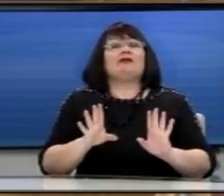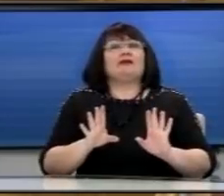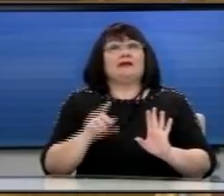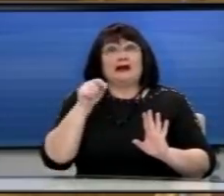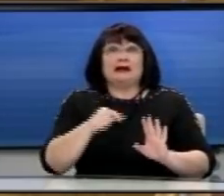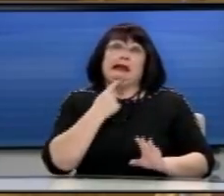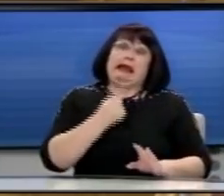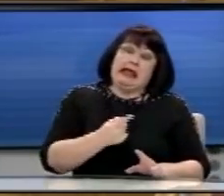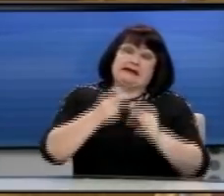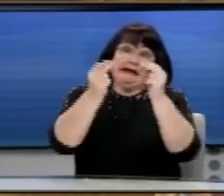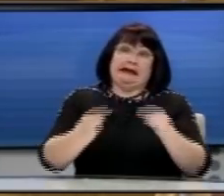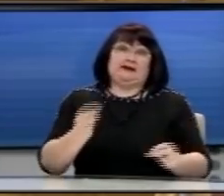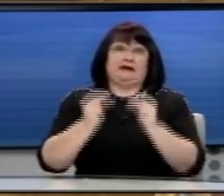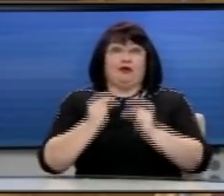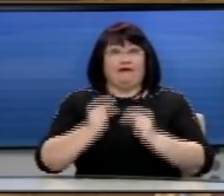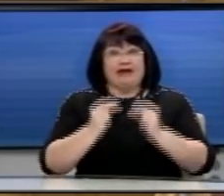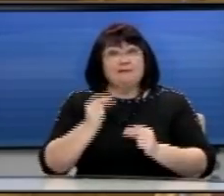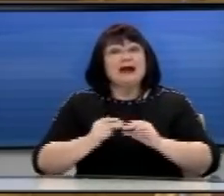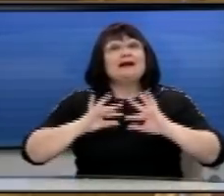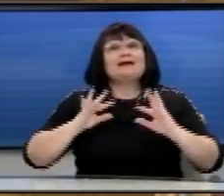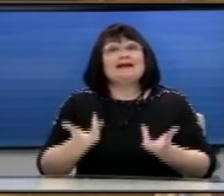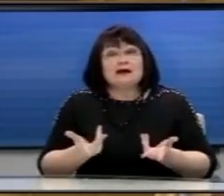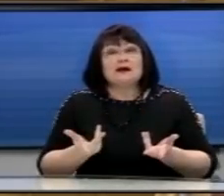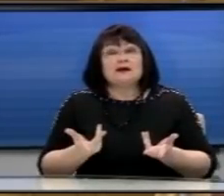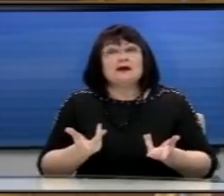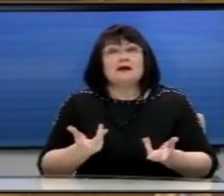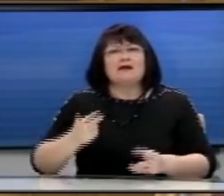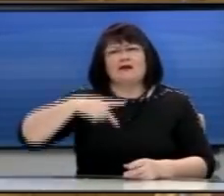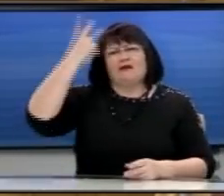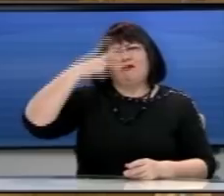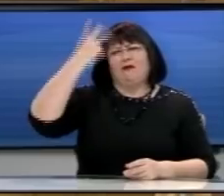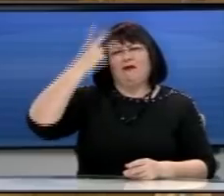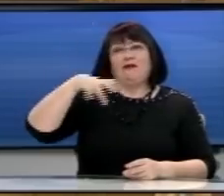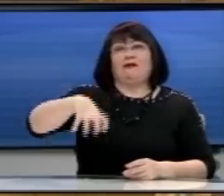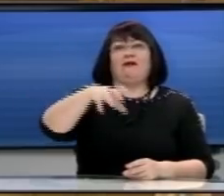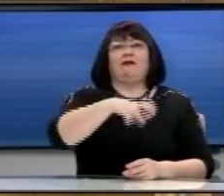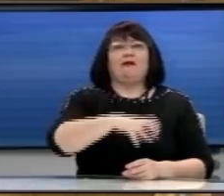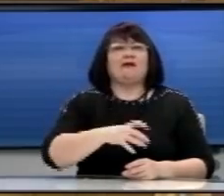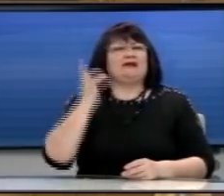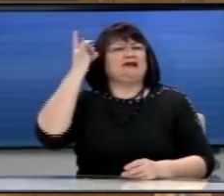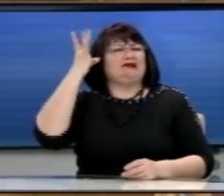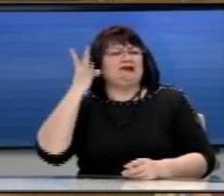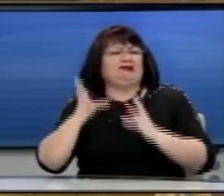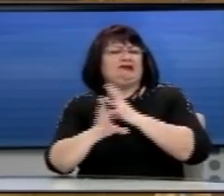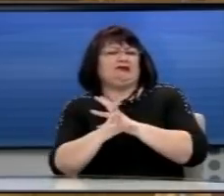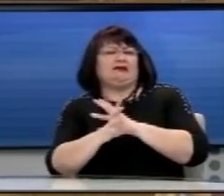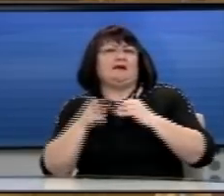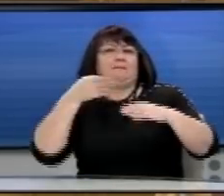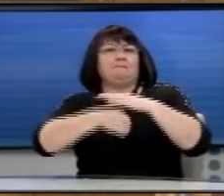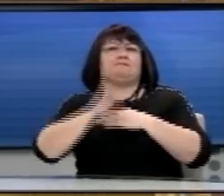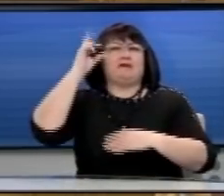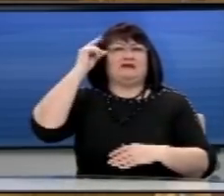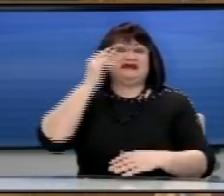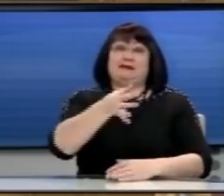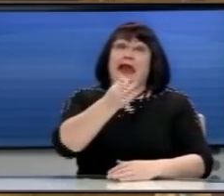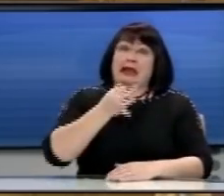έρχεστε υποτίθεται να λύσετε είναι οι εστίες ανομίας, όπως λέτε, μέσα στα πανεπιστήμια.